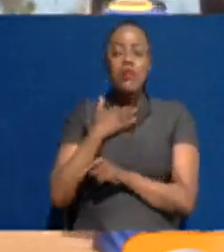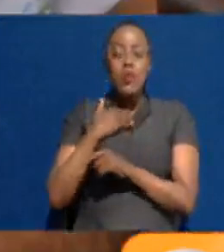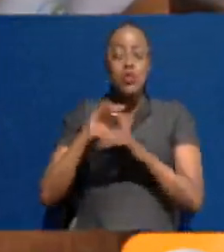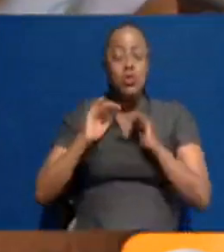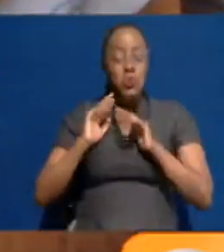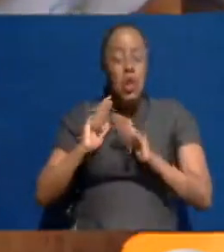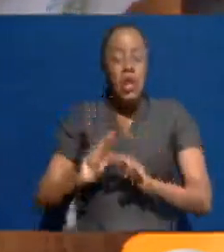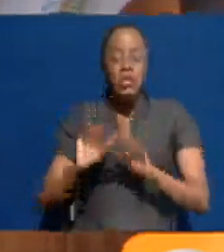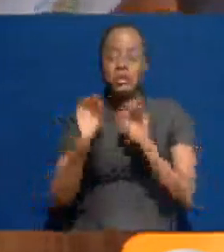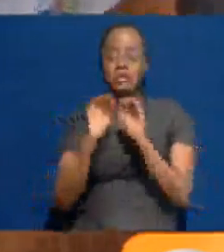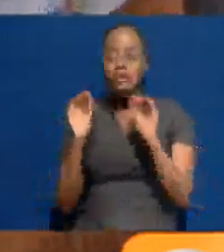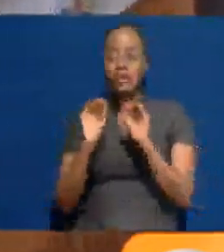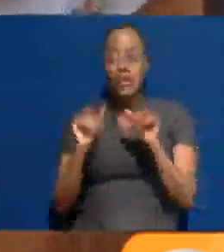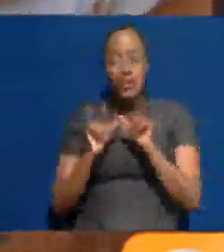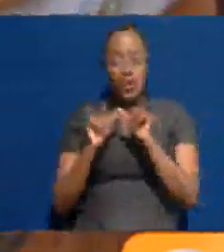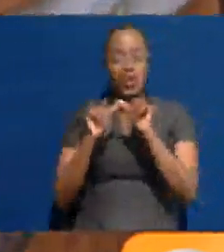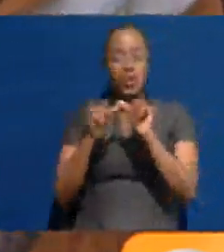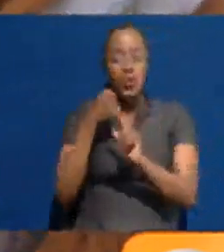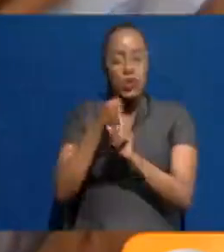kupumzika.